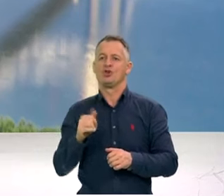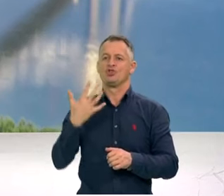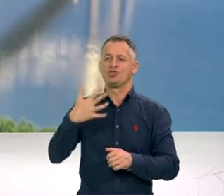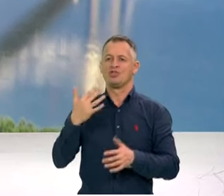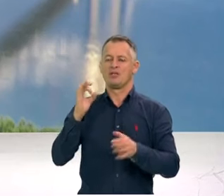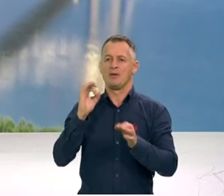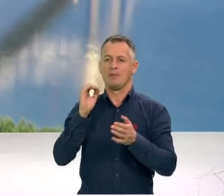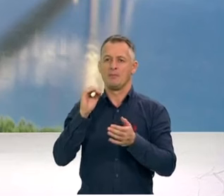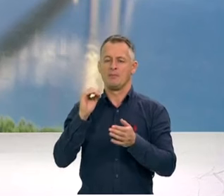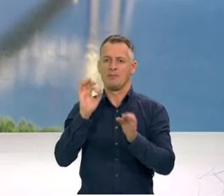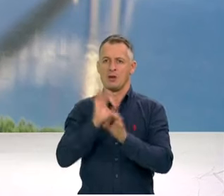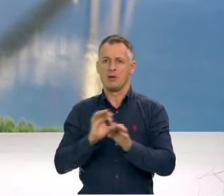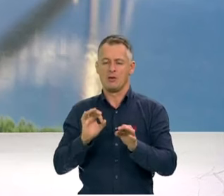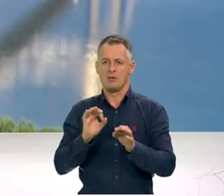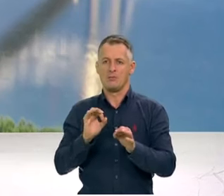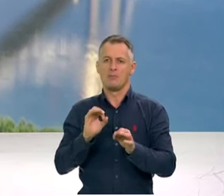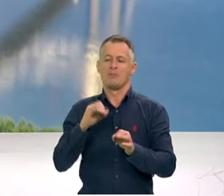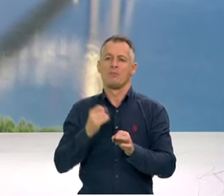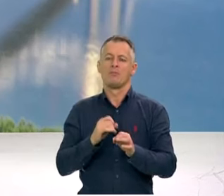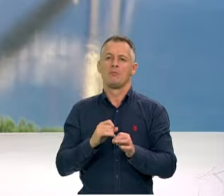dintre cele mai mari investiții în